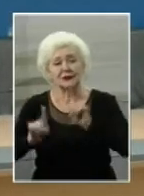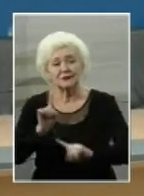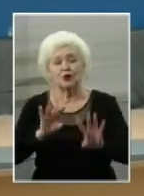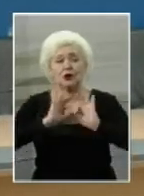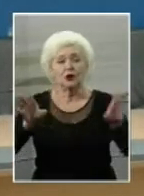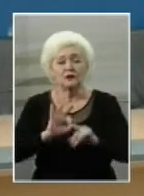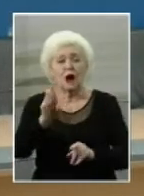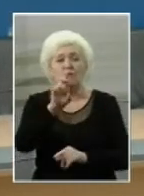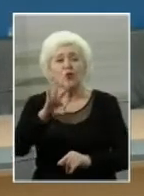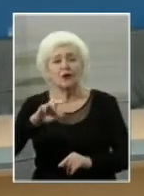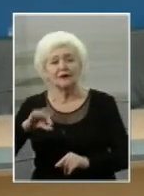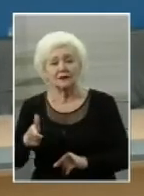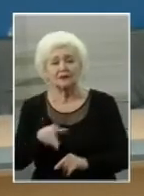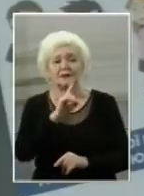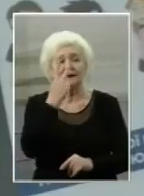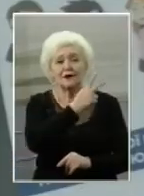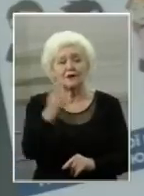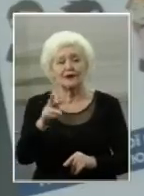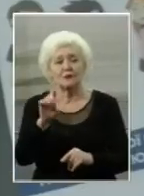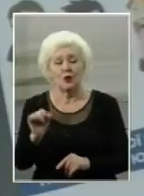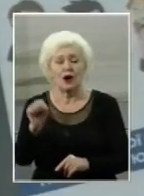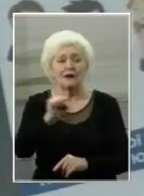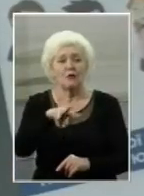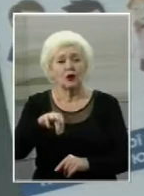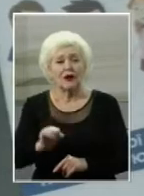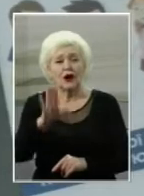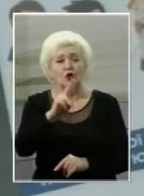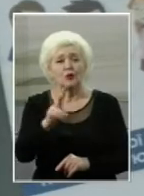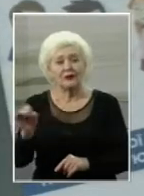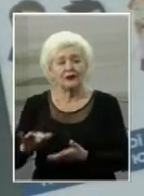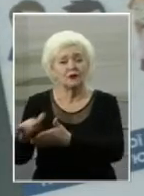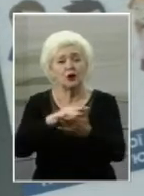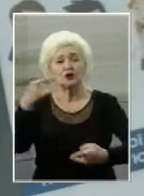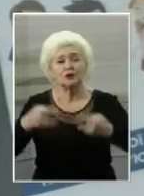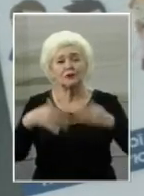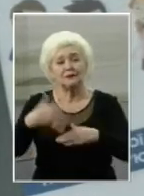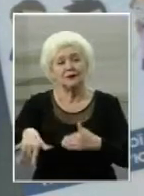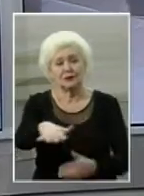що таке булінг, які бувають види булінгу. Аліна Мокляк, Владислав Купрієв, Суспільне, Херсон.